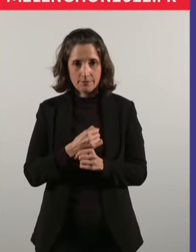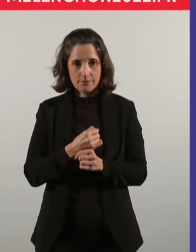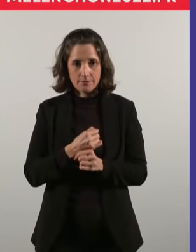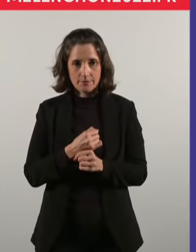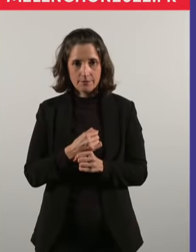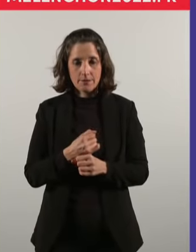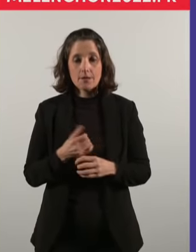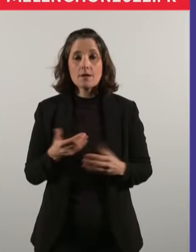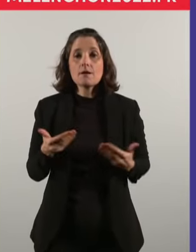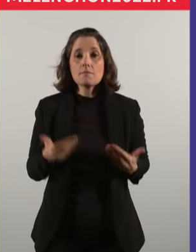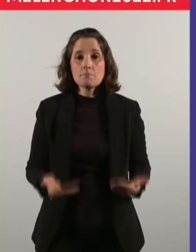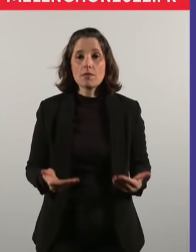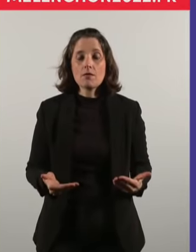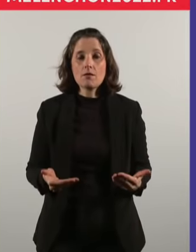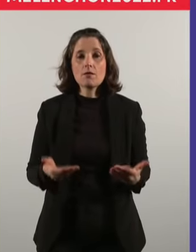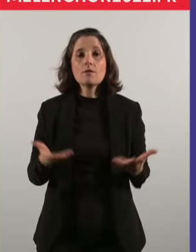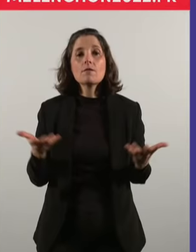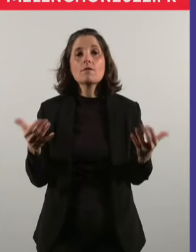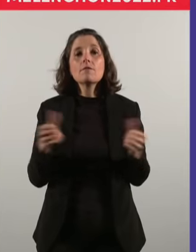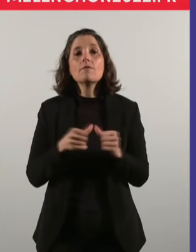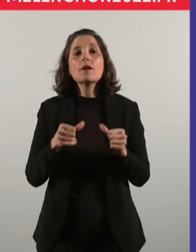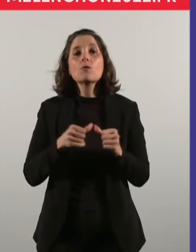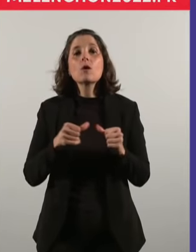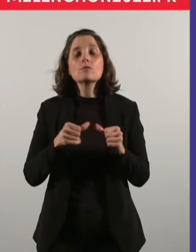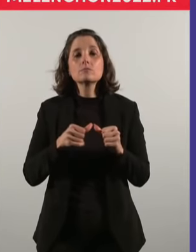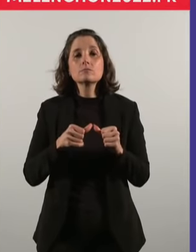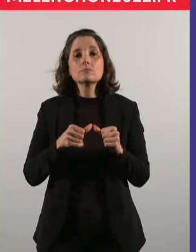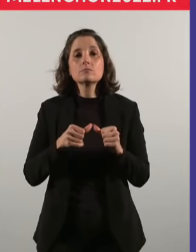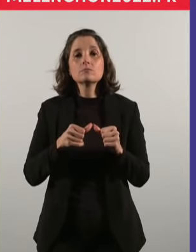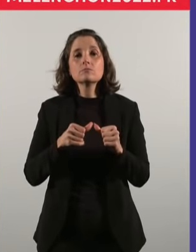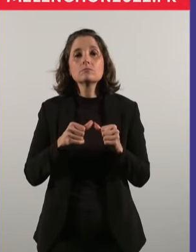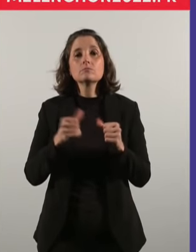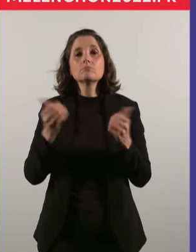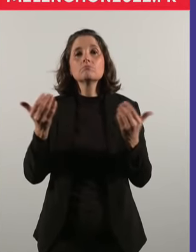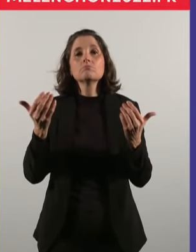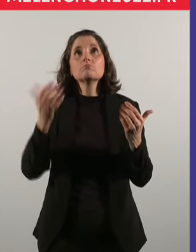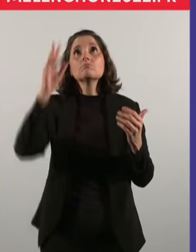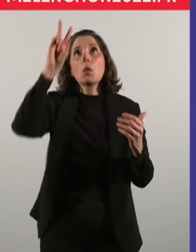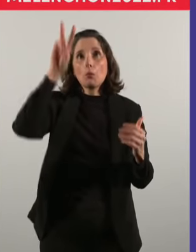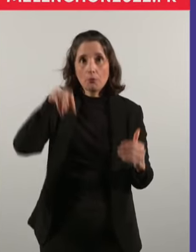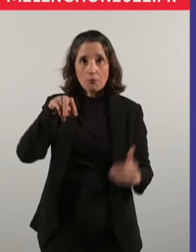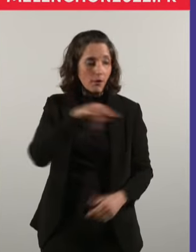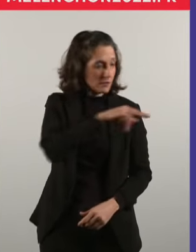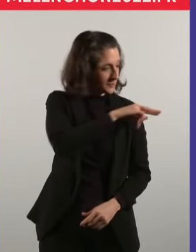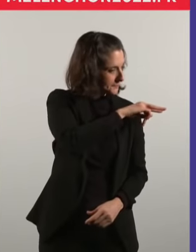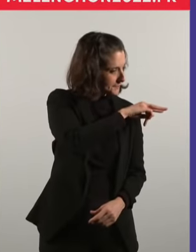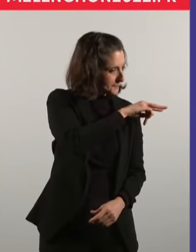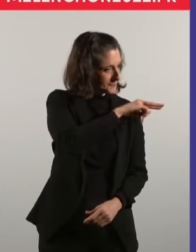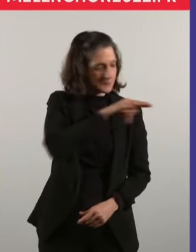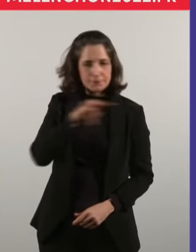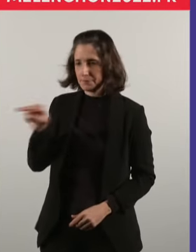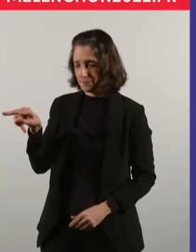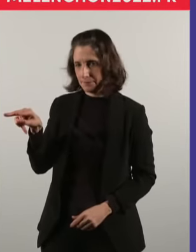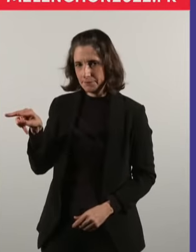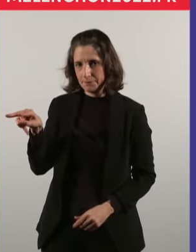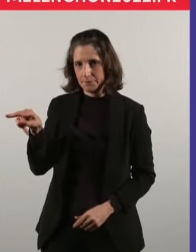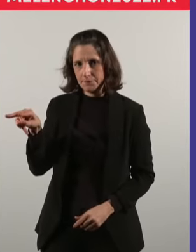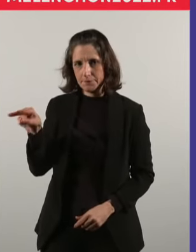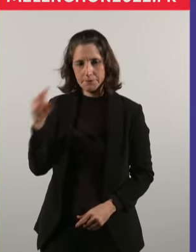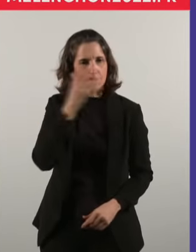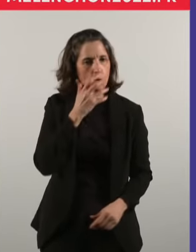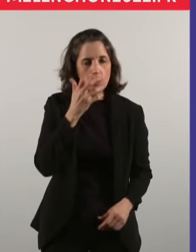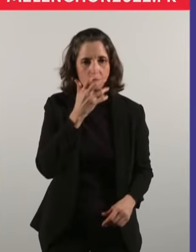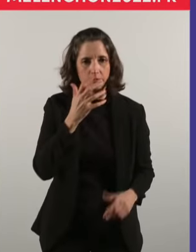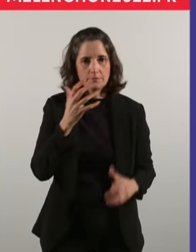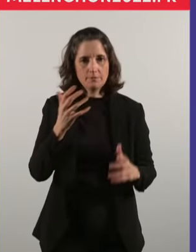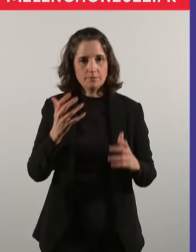on va partir de la verticale. On va aller à l'horizontale, la plus terrible et la plus nouvelle, la plus